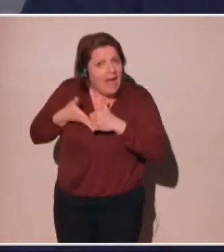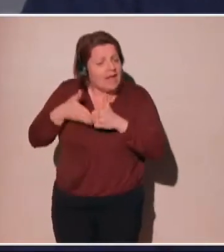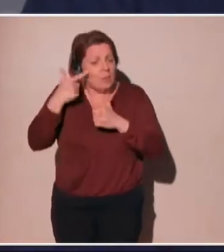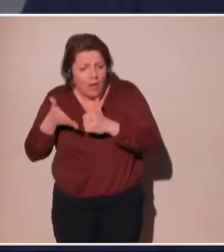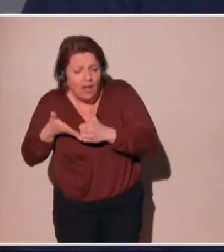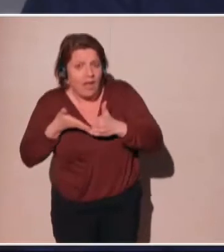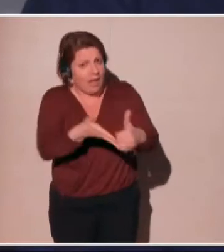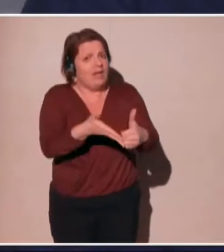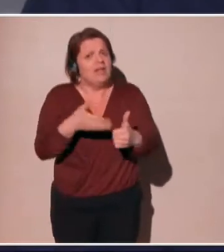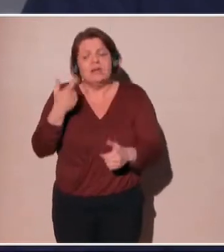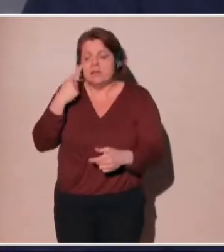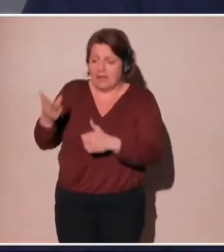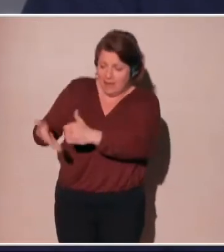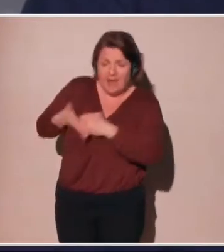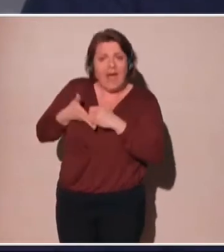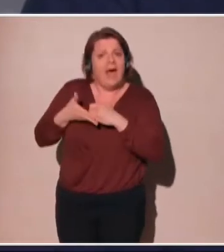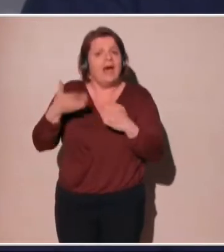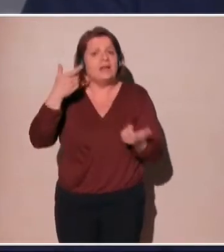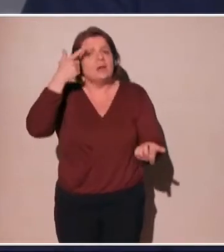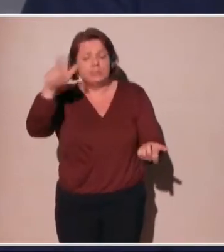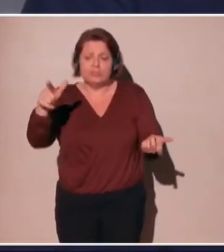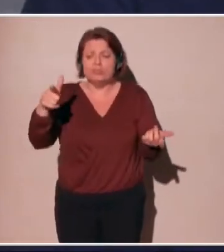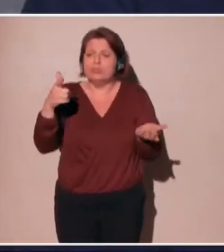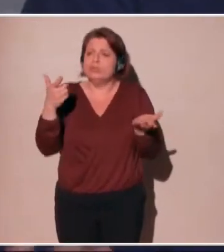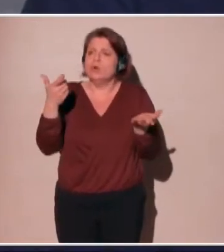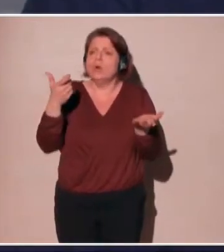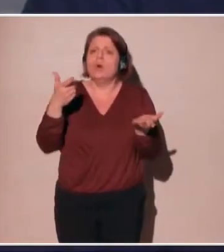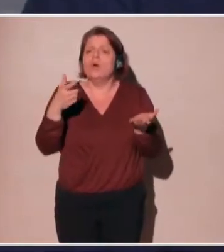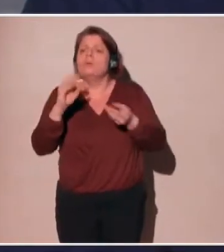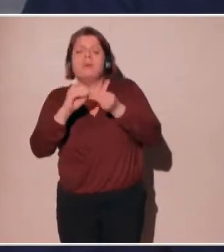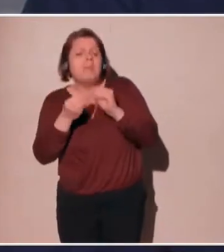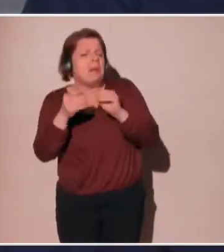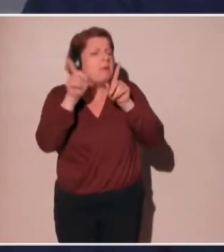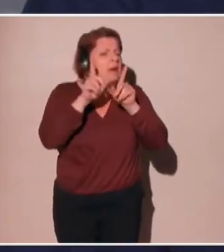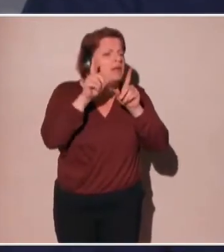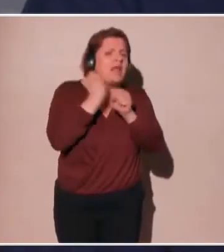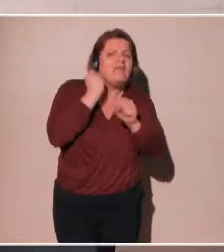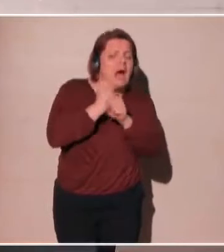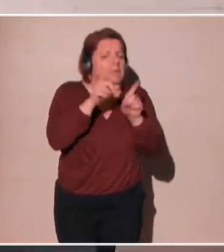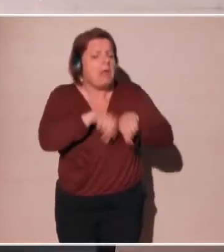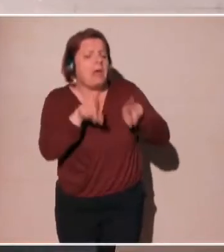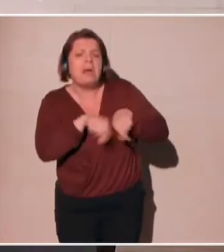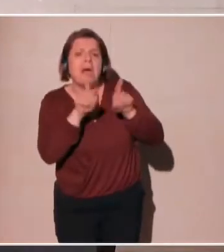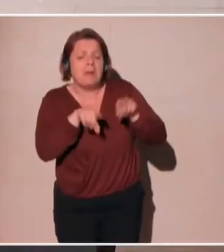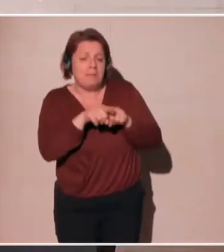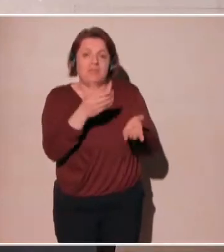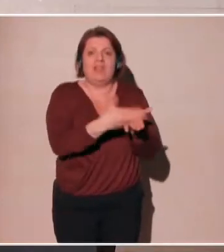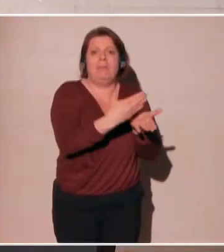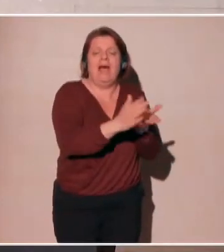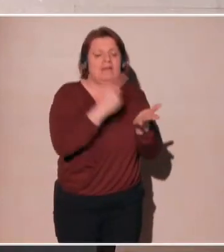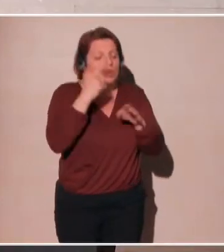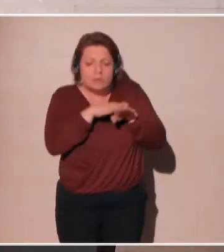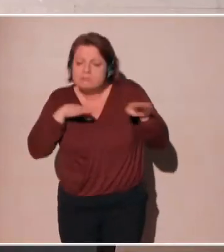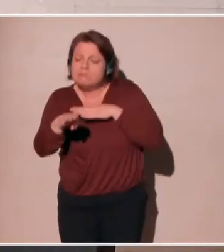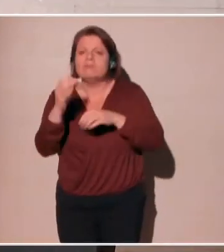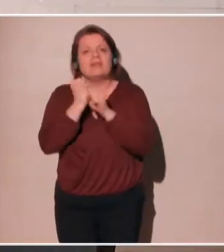devrait nous aider à nous débarrasser des tâches répétitives et comme cela, nous pouvons travailler